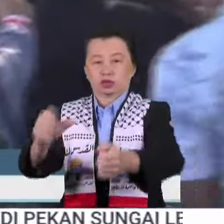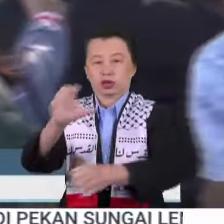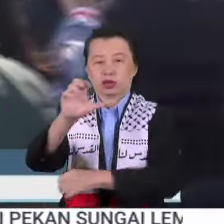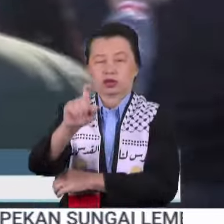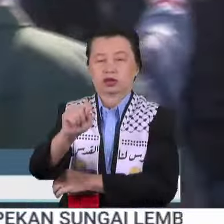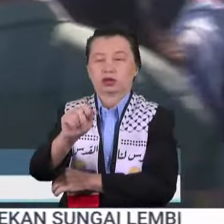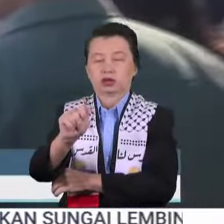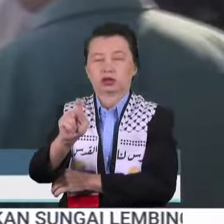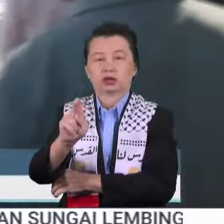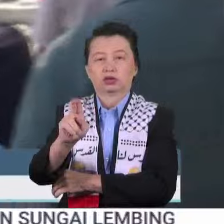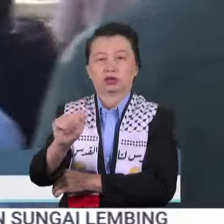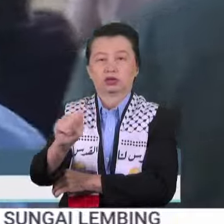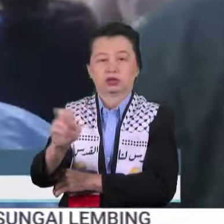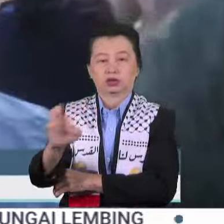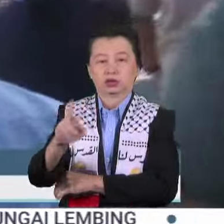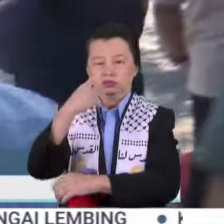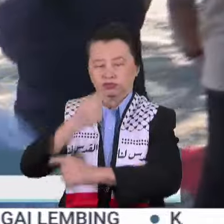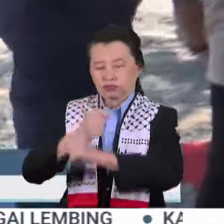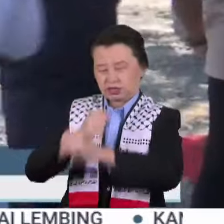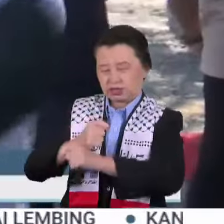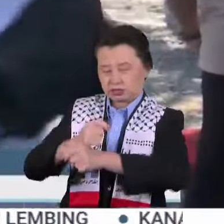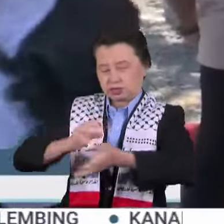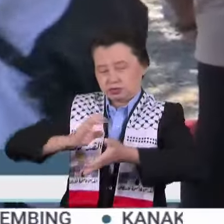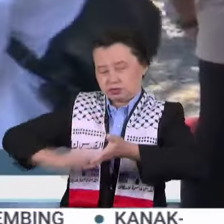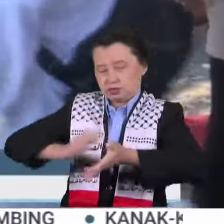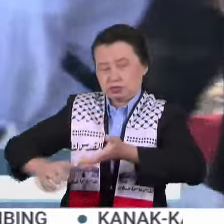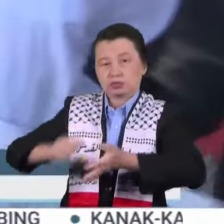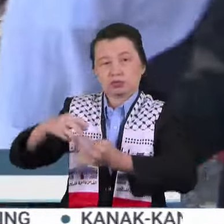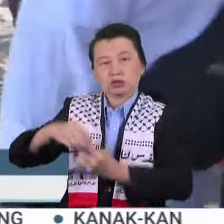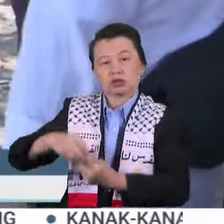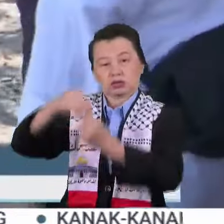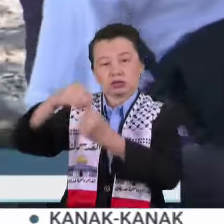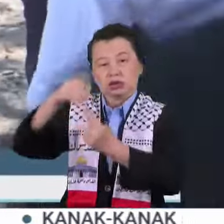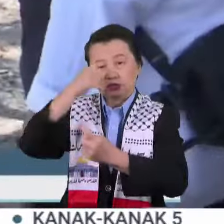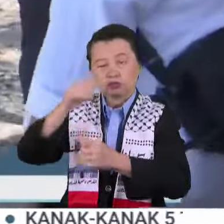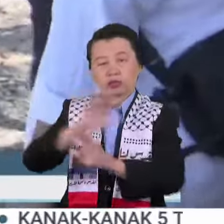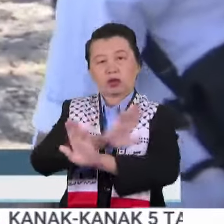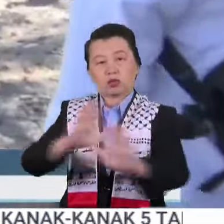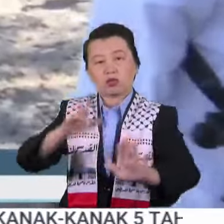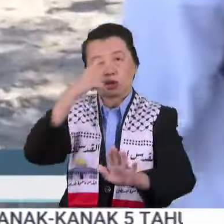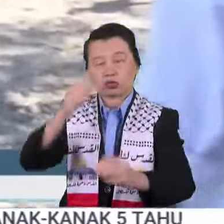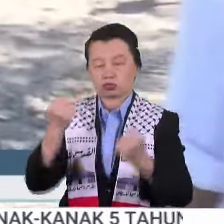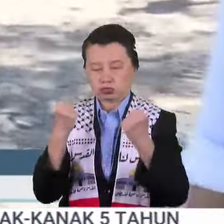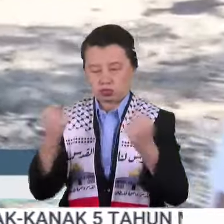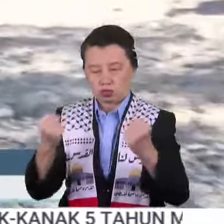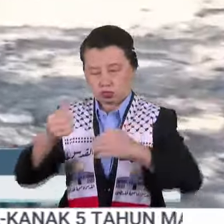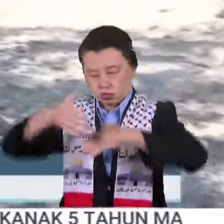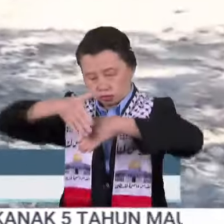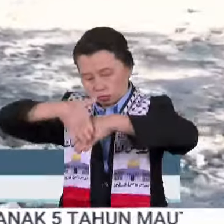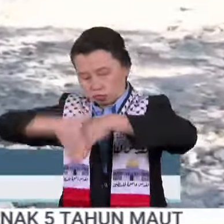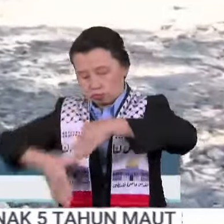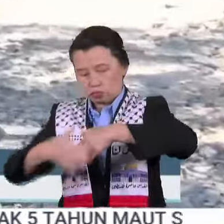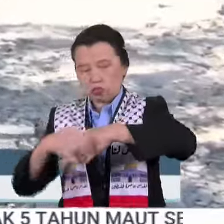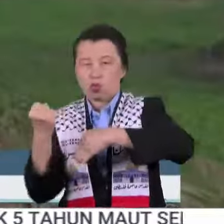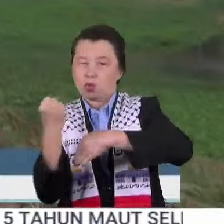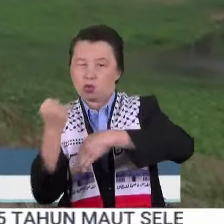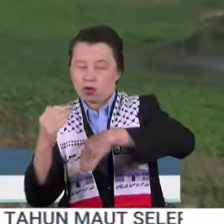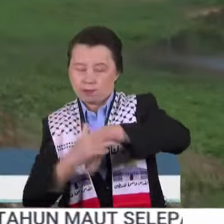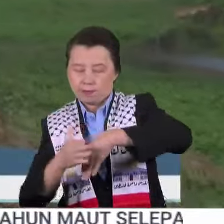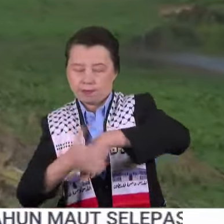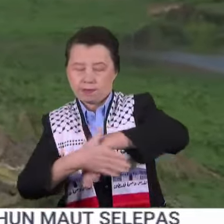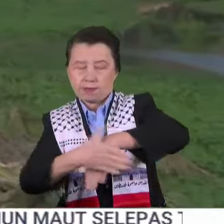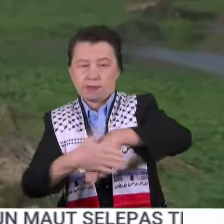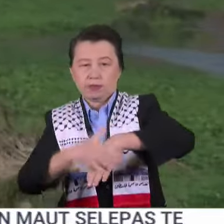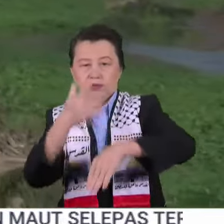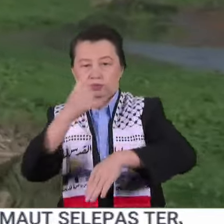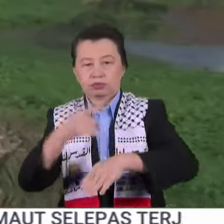projek kerja-kerja pertahanan tebing Sungai Tuaran ini unik kerana ia bukan hanya untuk mengukuhkan tebing sungai, malah turut